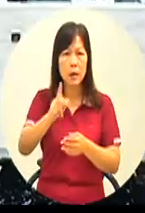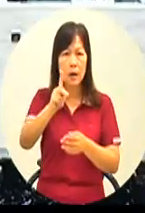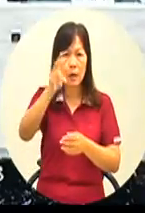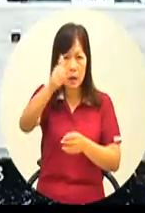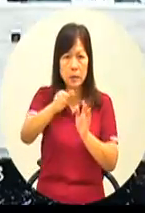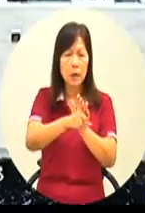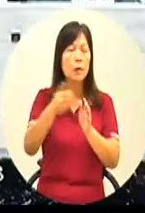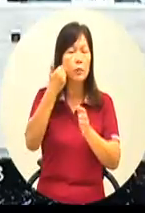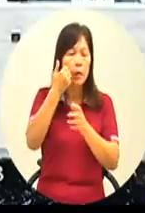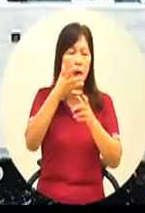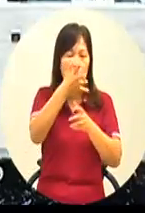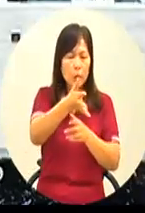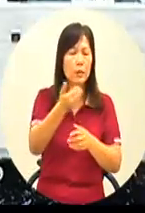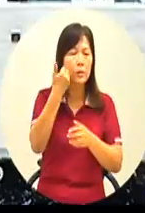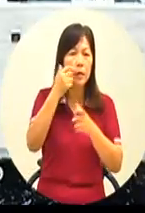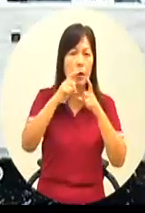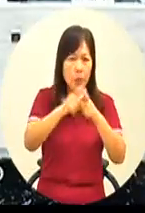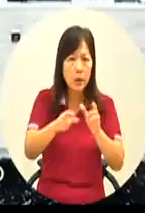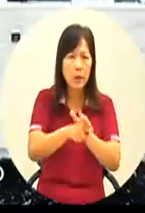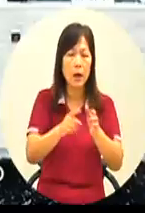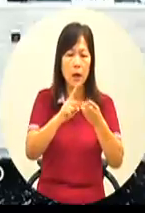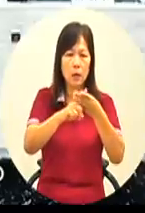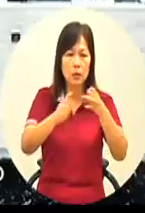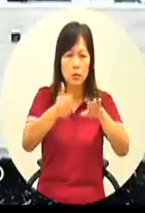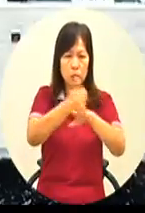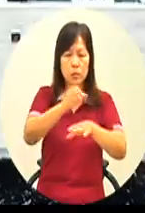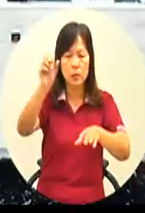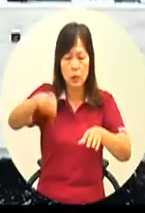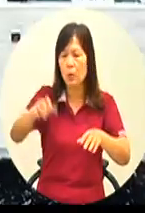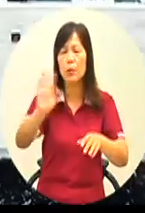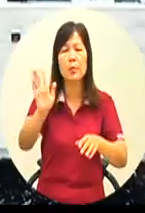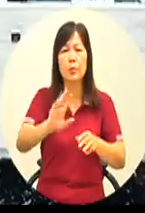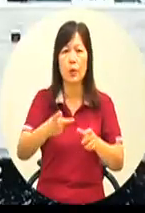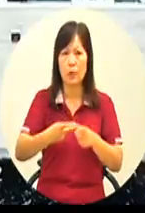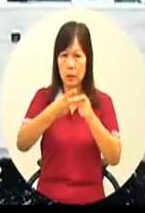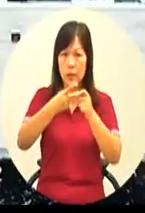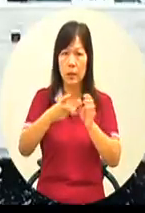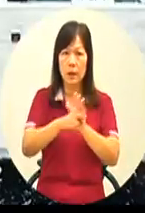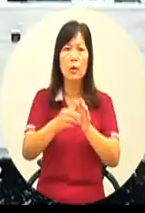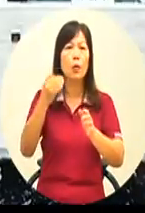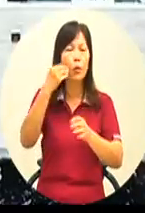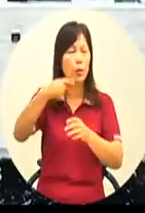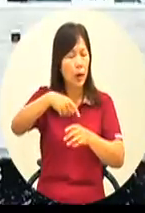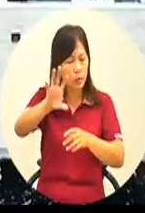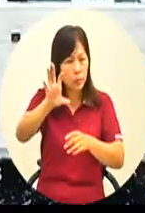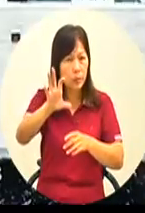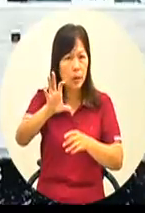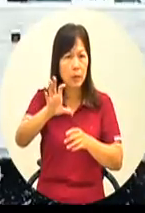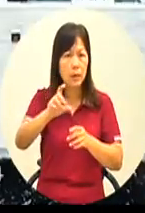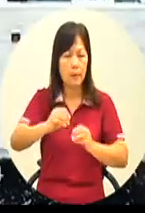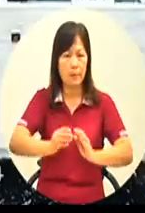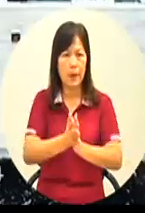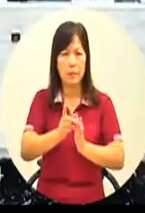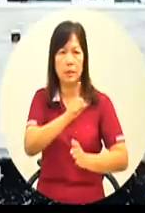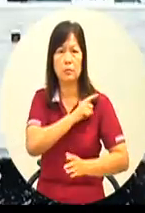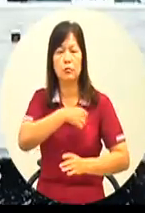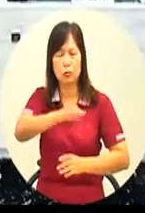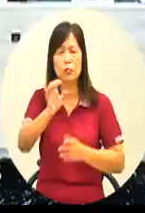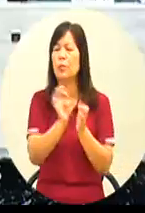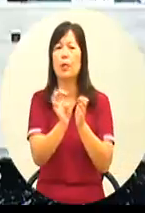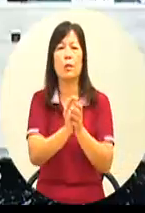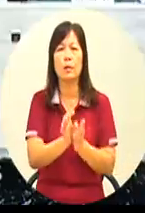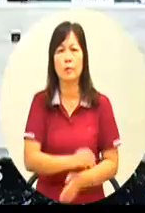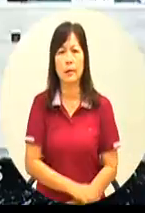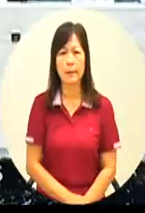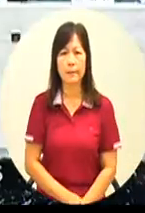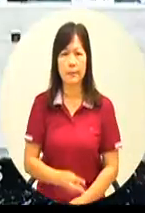谁问谁答啊，我不必经过主席同意啊。啊，第二点，那我要去变数方便的啊，即使就出去啊，